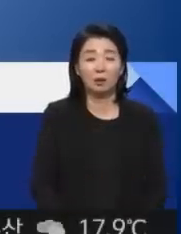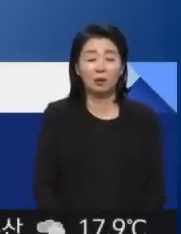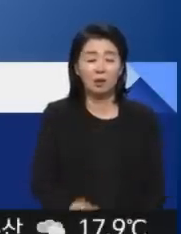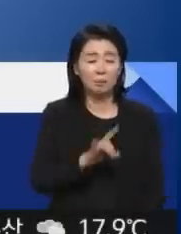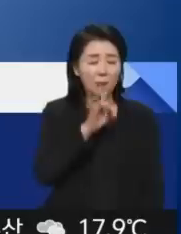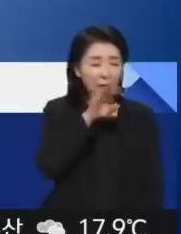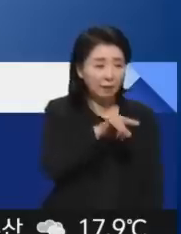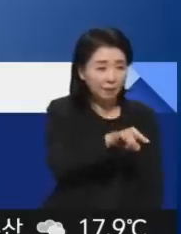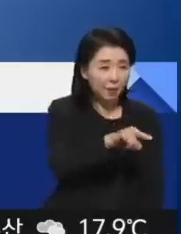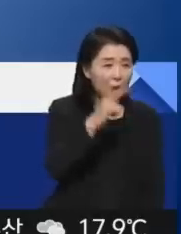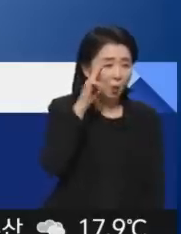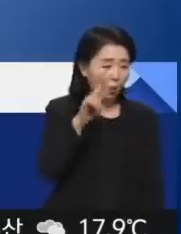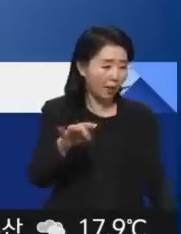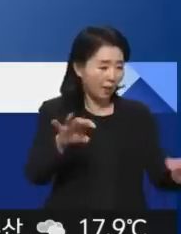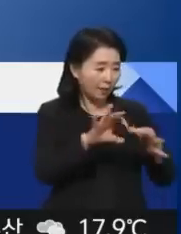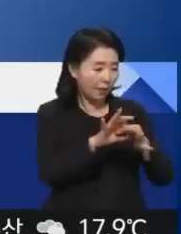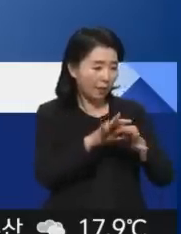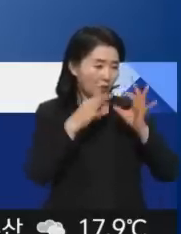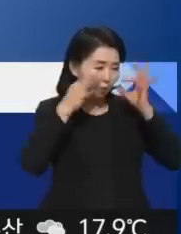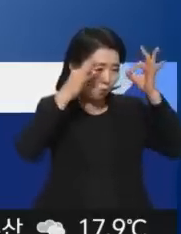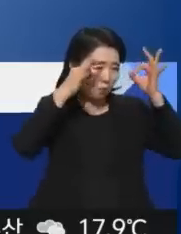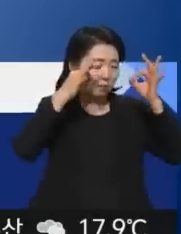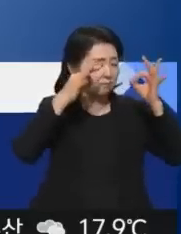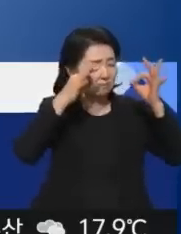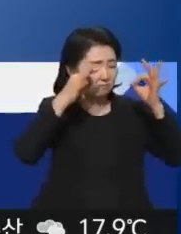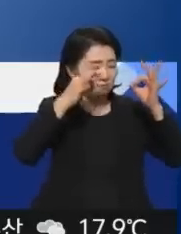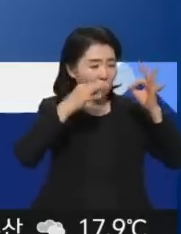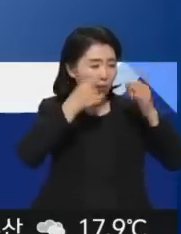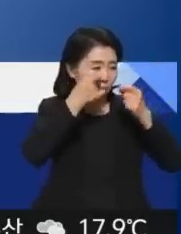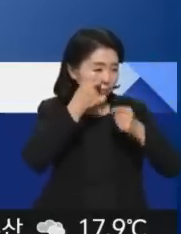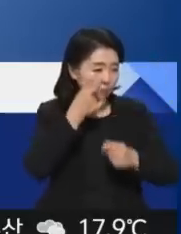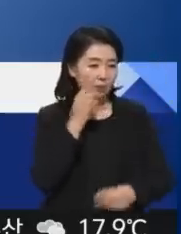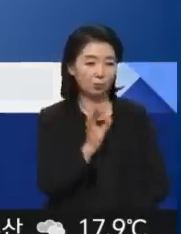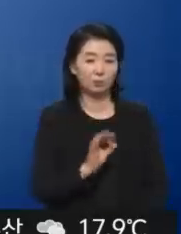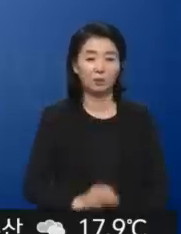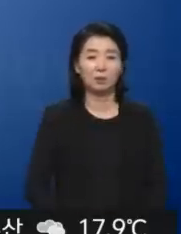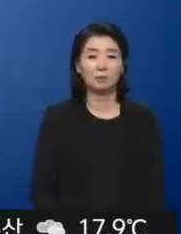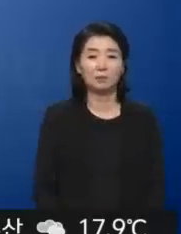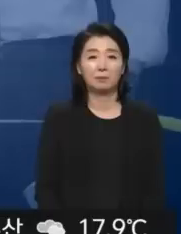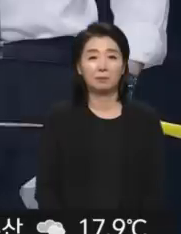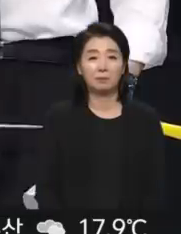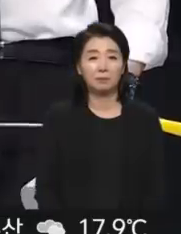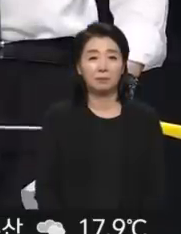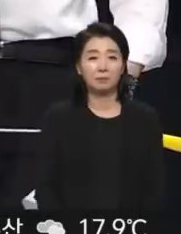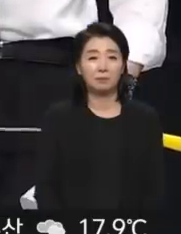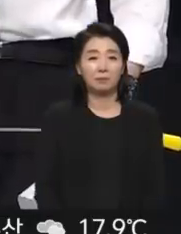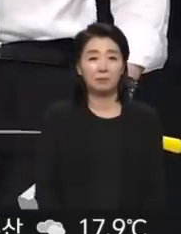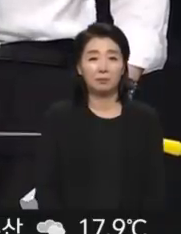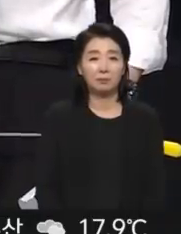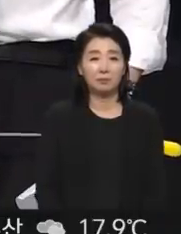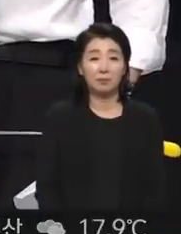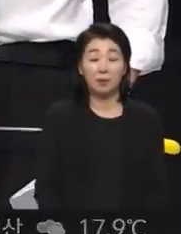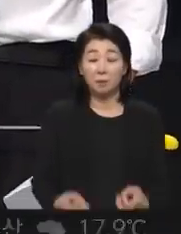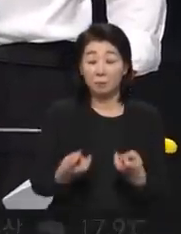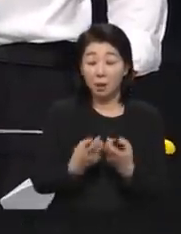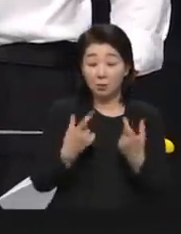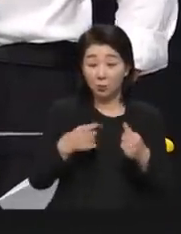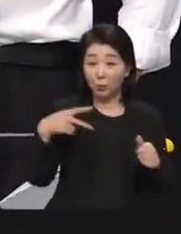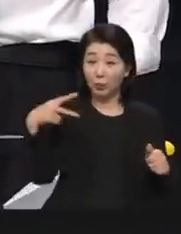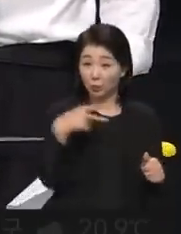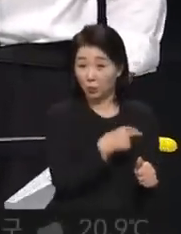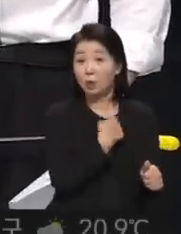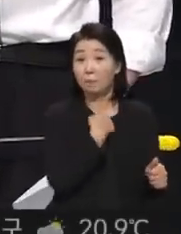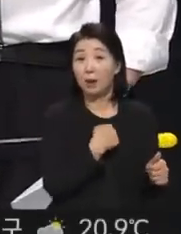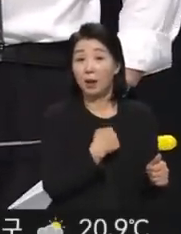걸 굳이 엮으려고 애쓰시는 게 안쓰러워 보일 뿐입니다. 이번에도 같은 방식으로 손절에